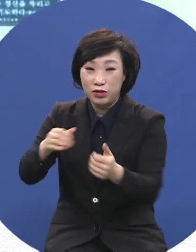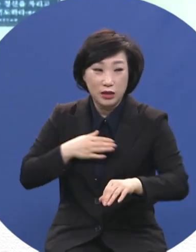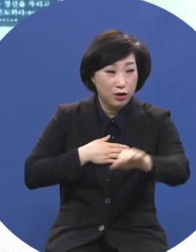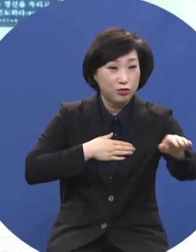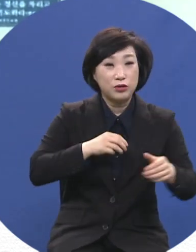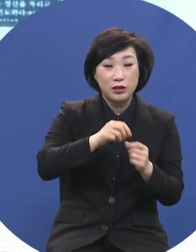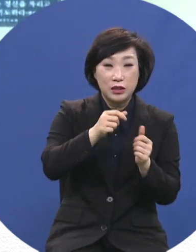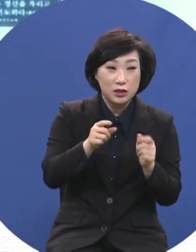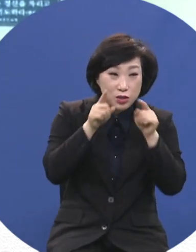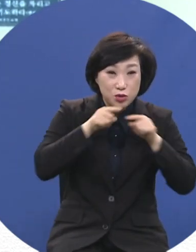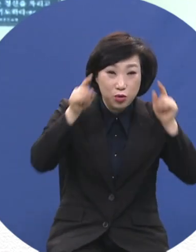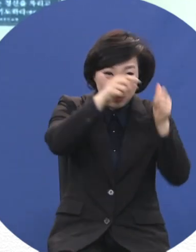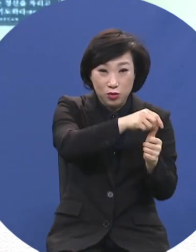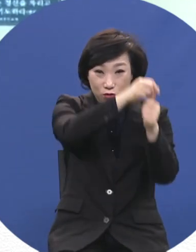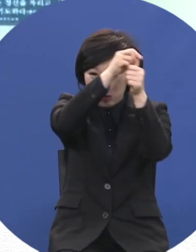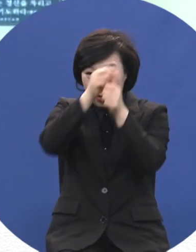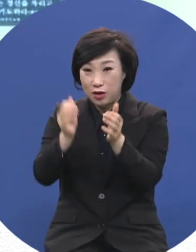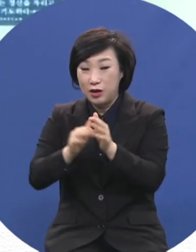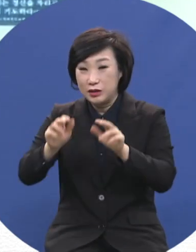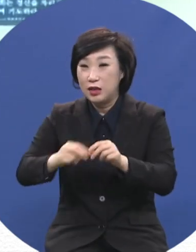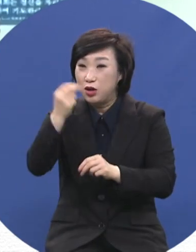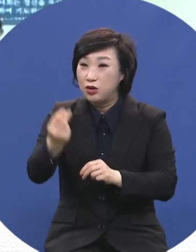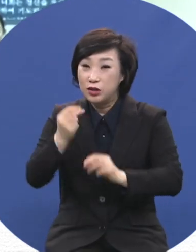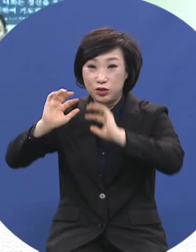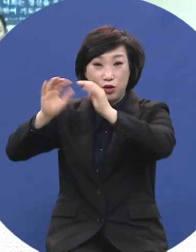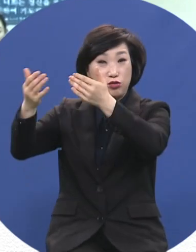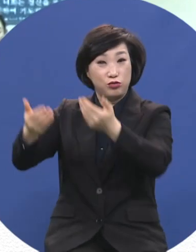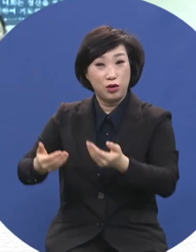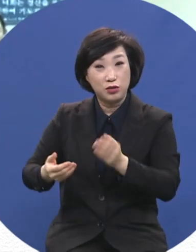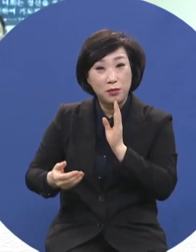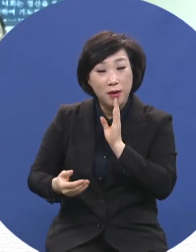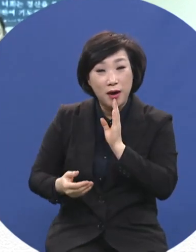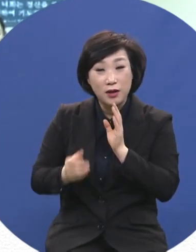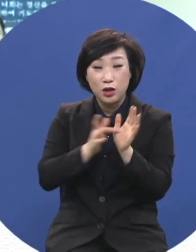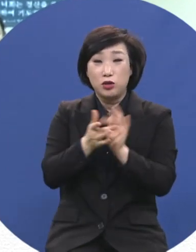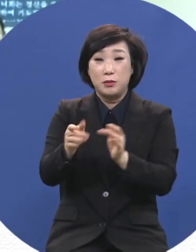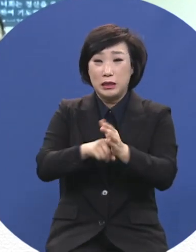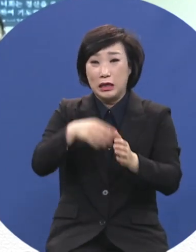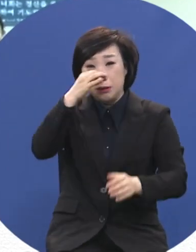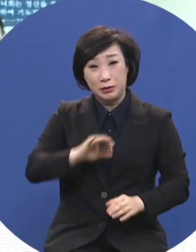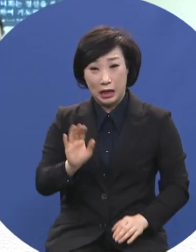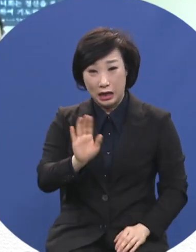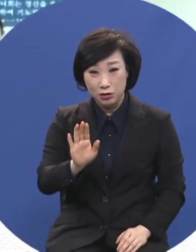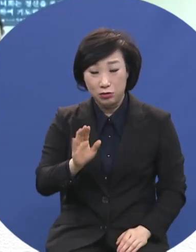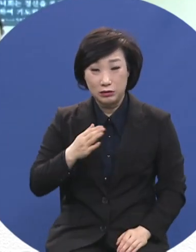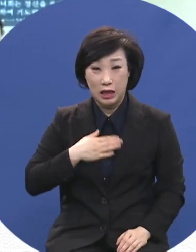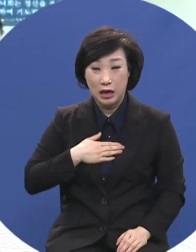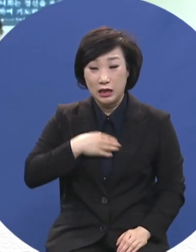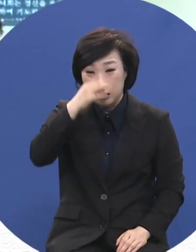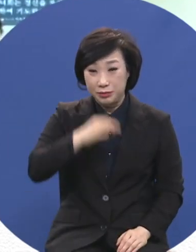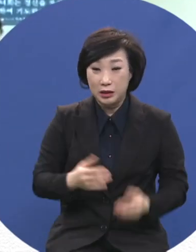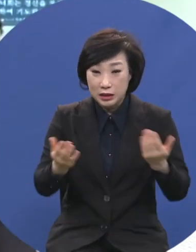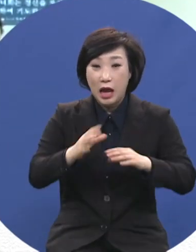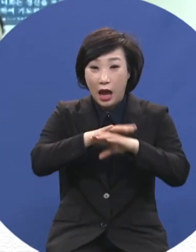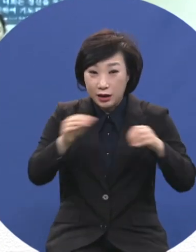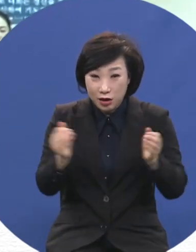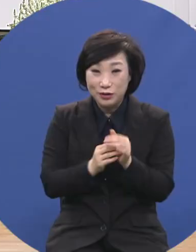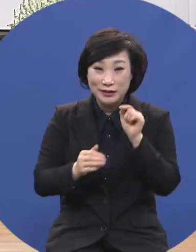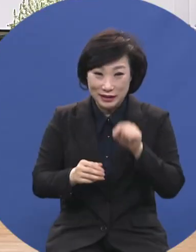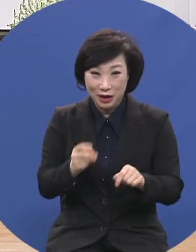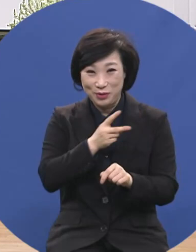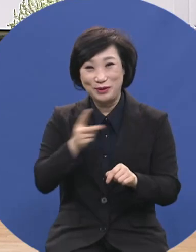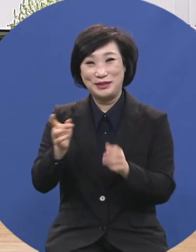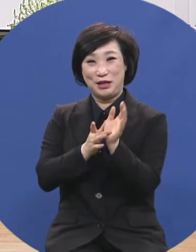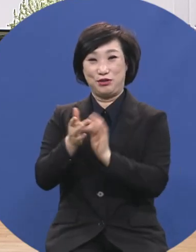영생과 천국을 부여했으면 예수 믿는 것이 힘든 게 아니라 내가 힘든 것을 해결하는 것이 예수 믿는 것이라.